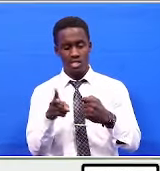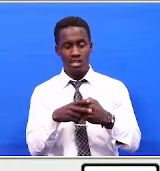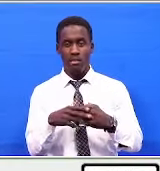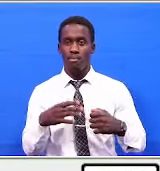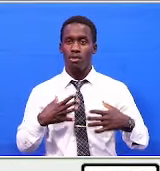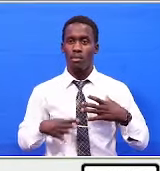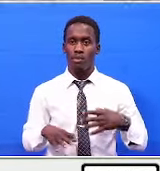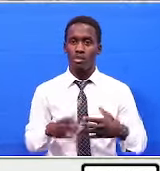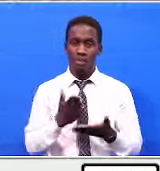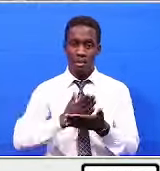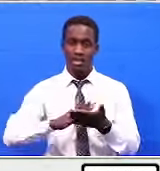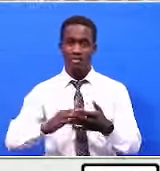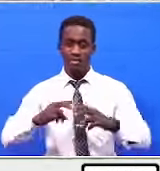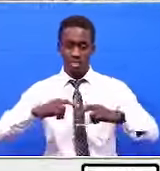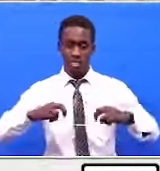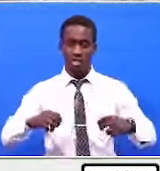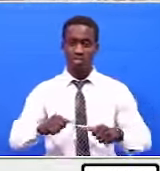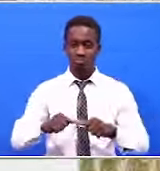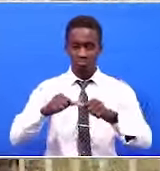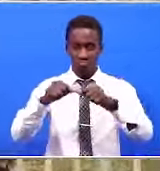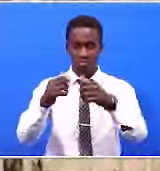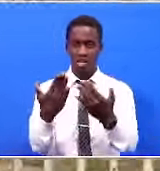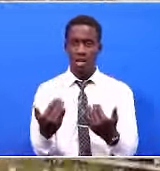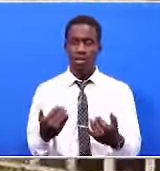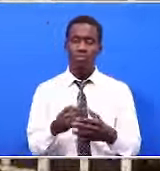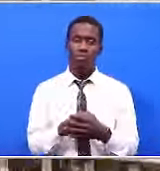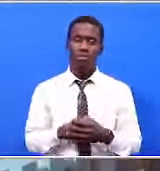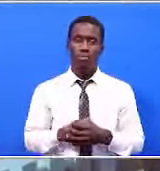part of an ongoing investigation. Samira Mohamed, Runinga ya TV 47.